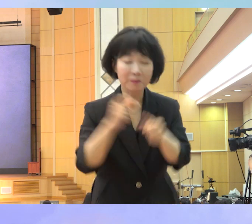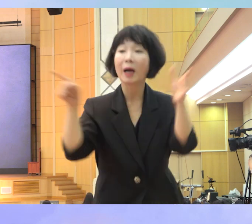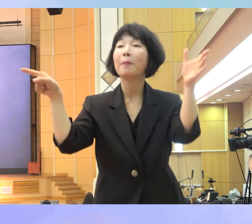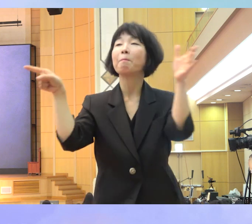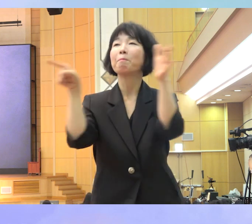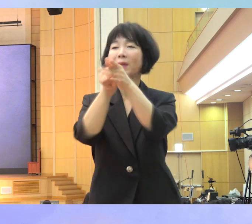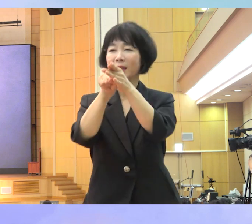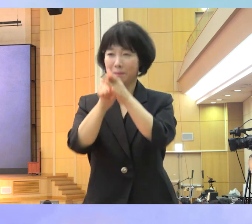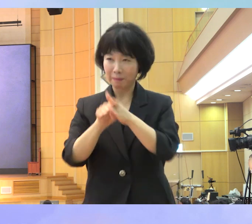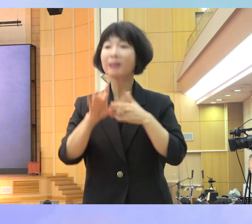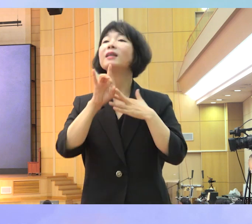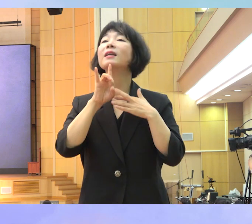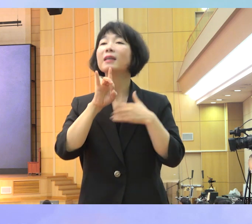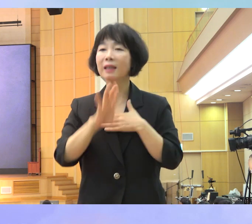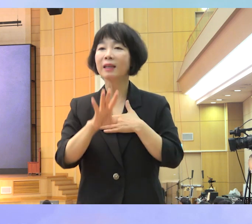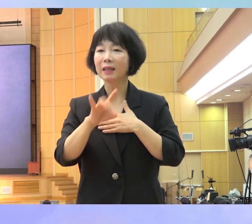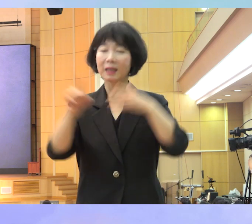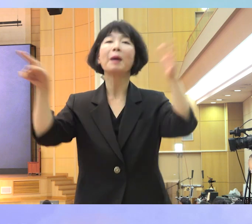하시네.